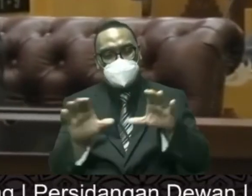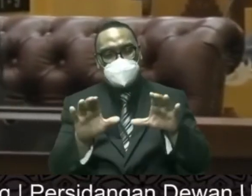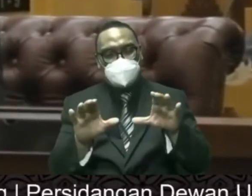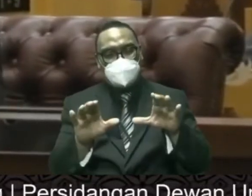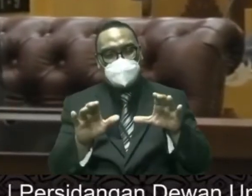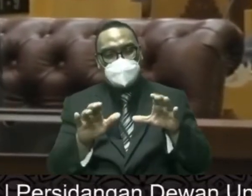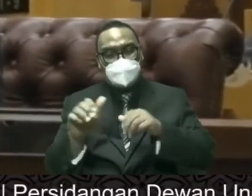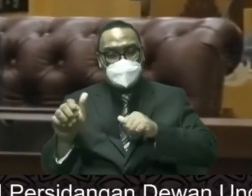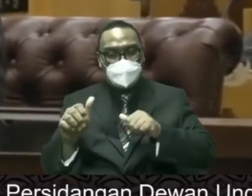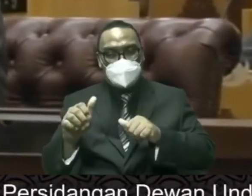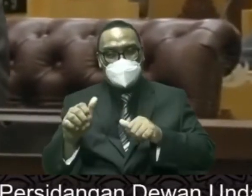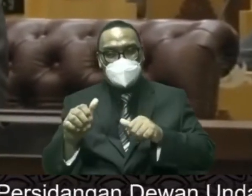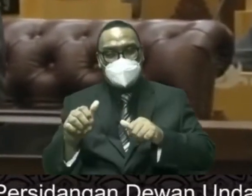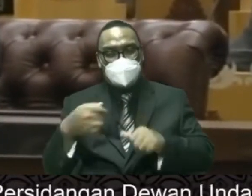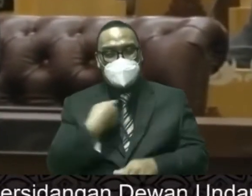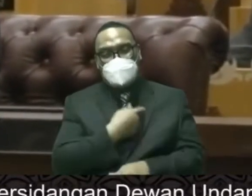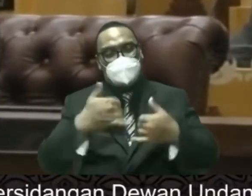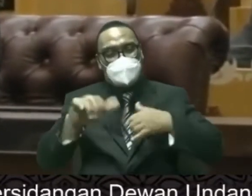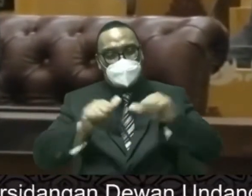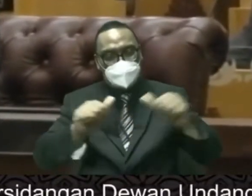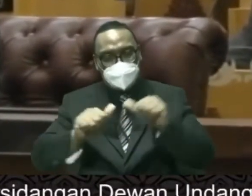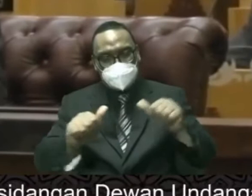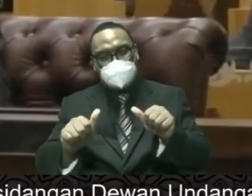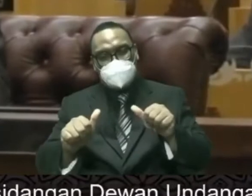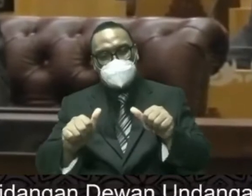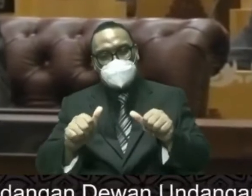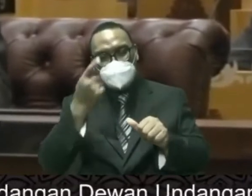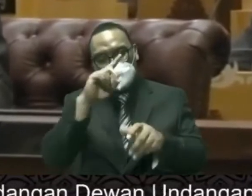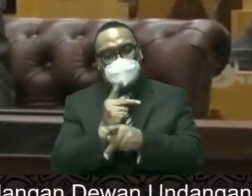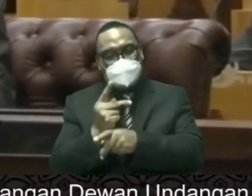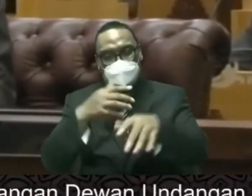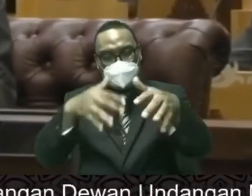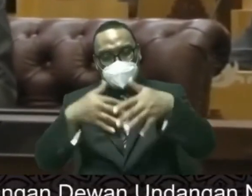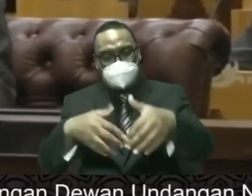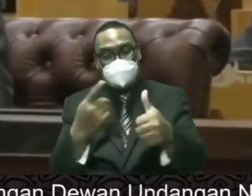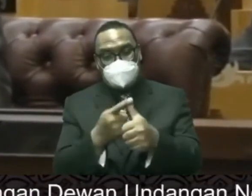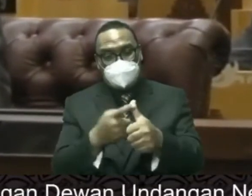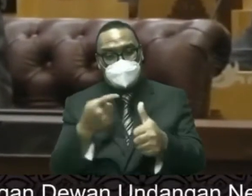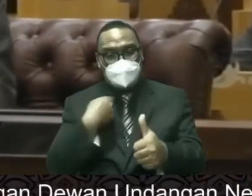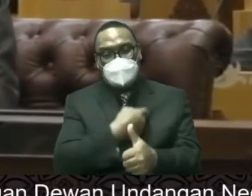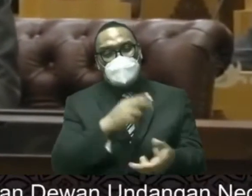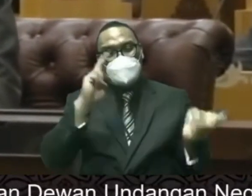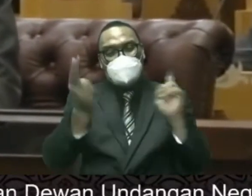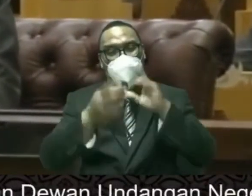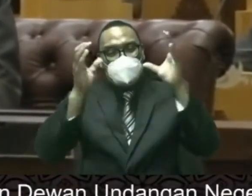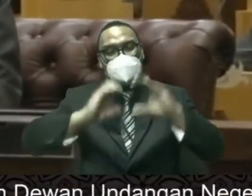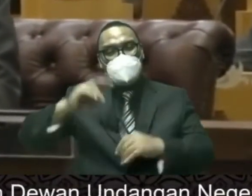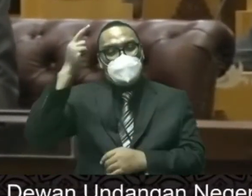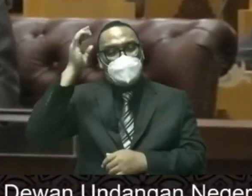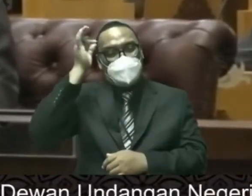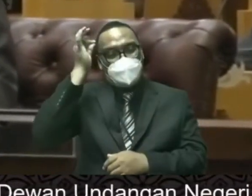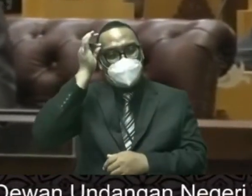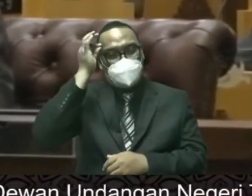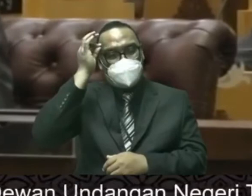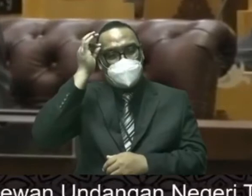untuk meningkatkan pengeluaran hasil yang paling utama ialah kita Nouvo selalu berfikir pekebun pekebun